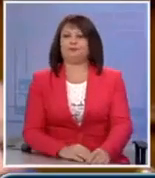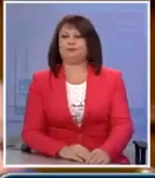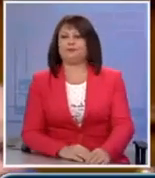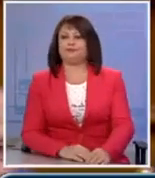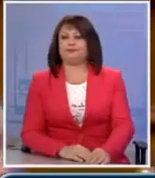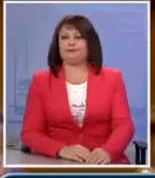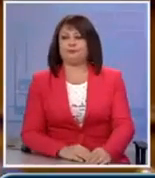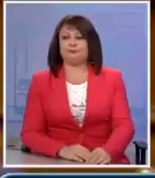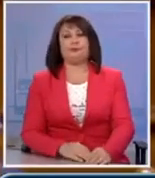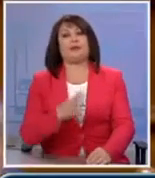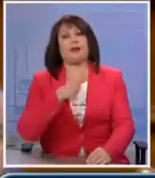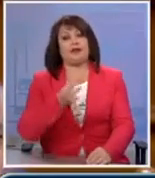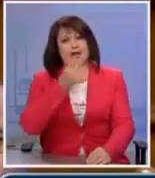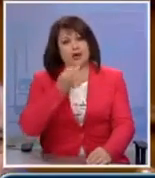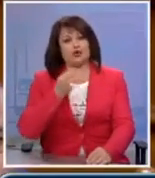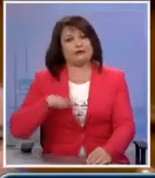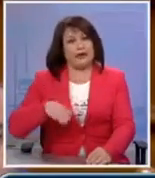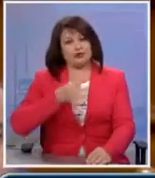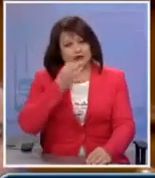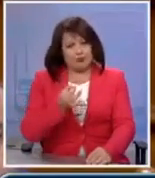Θέλω, κύριε Καγκλαμάνη, τέλος να σας πω